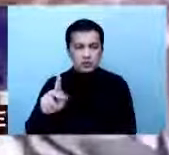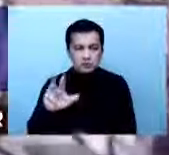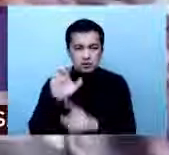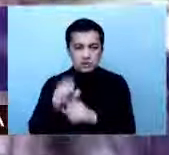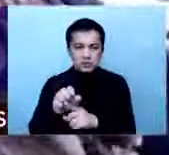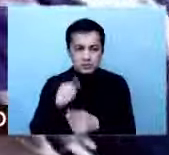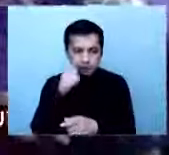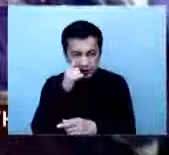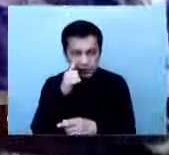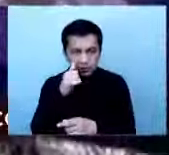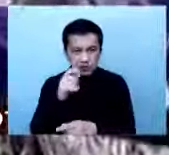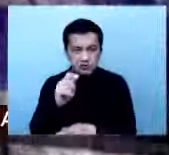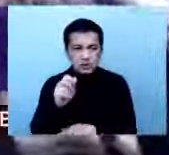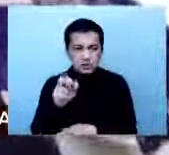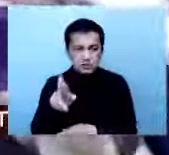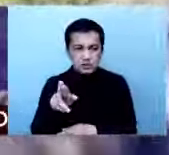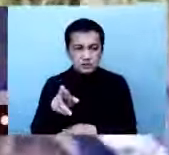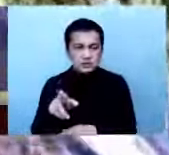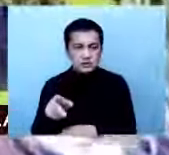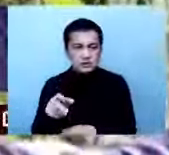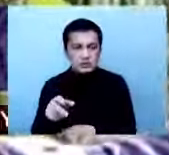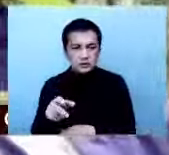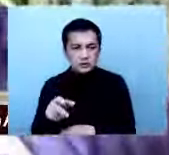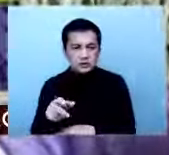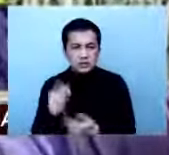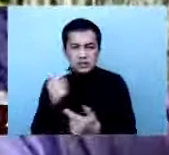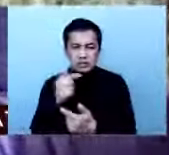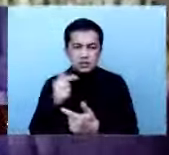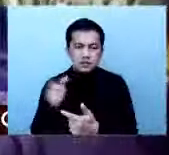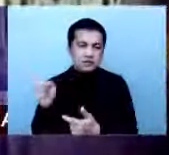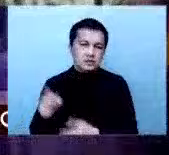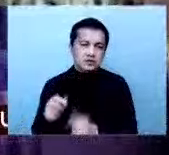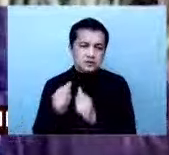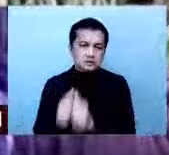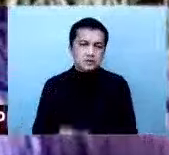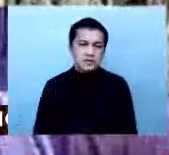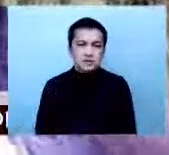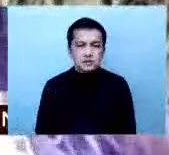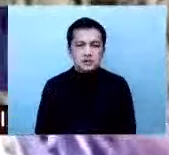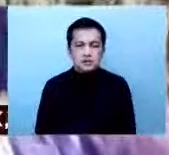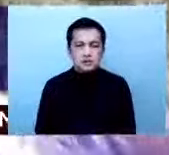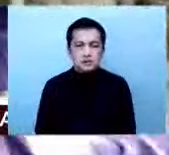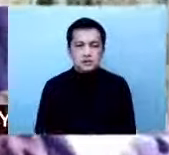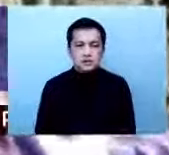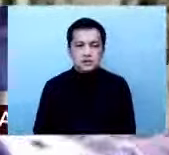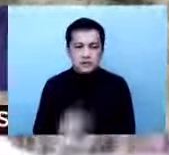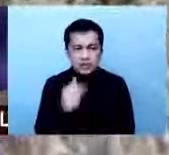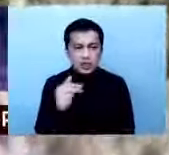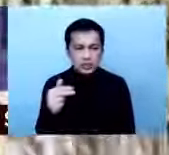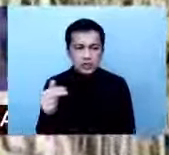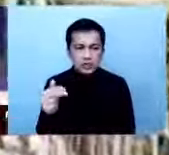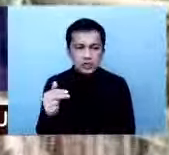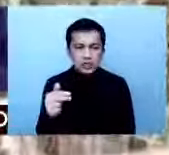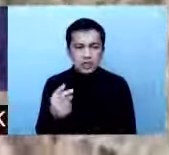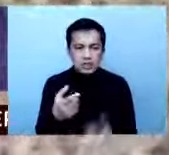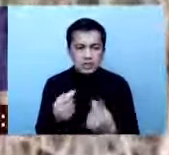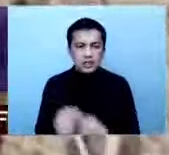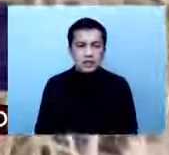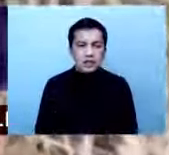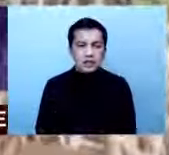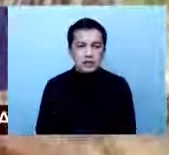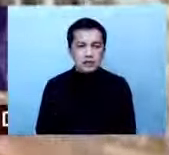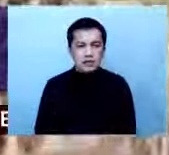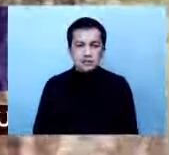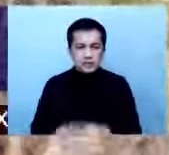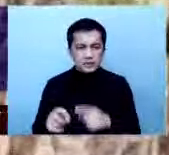TH year na yan maririnig na nagtatawanan sila ng kanyang kasama ako ano Isa pero hindi pa